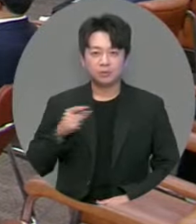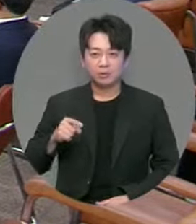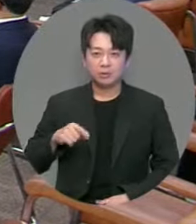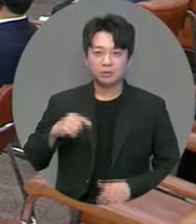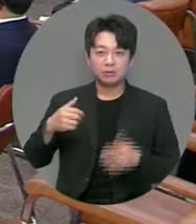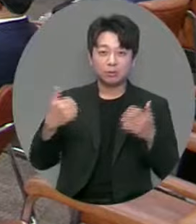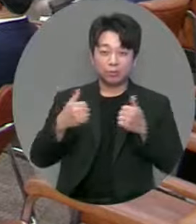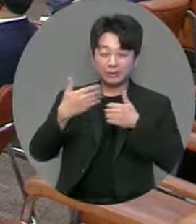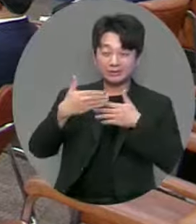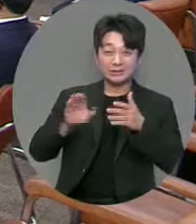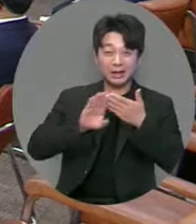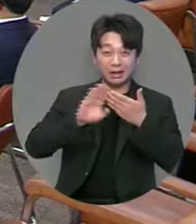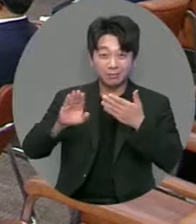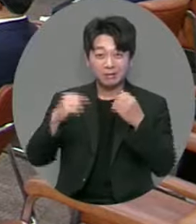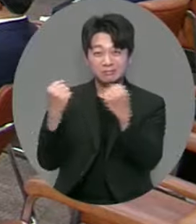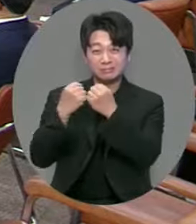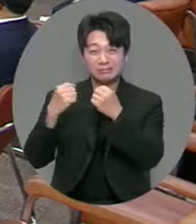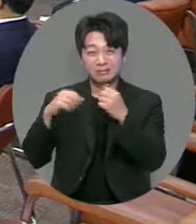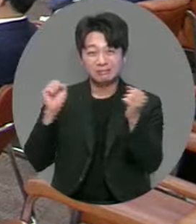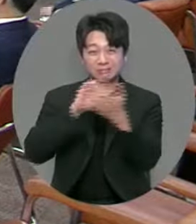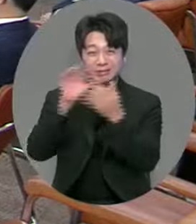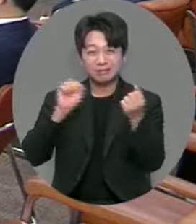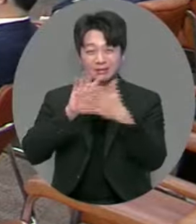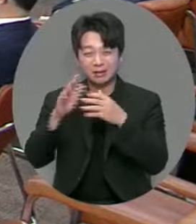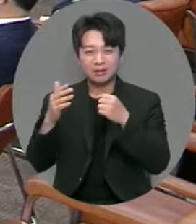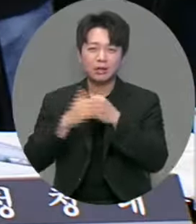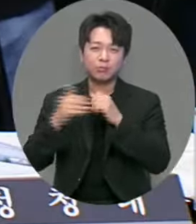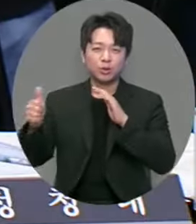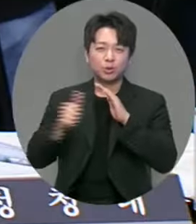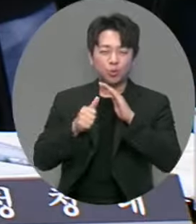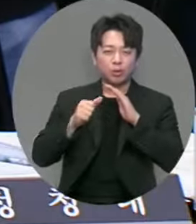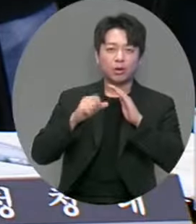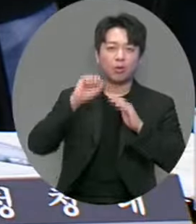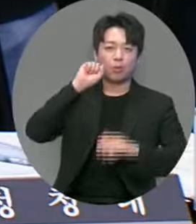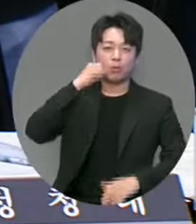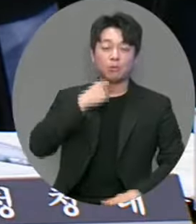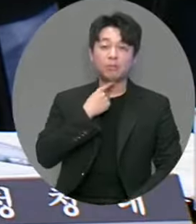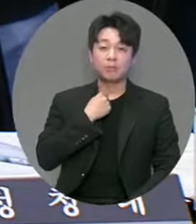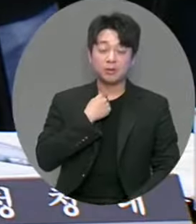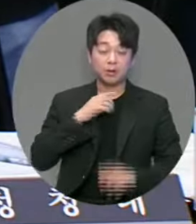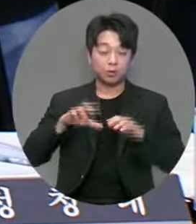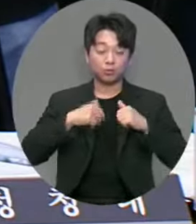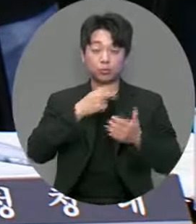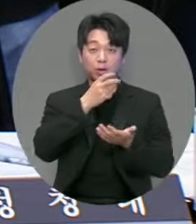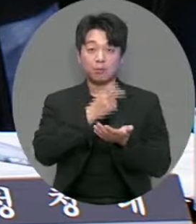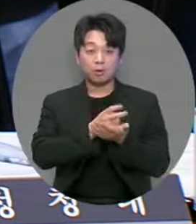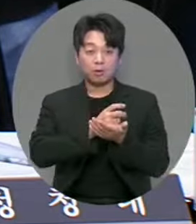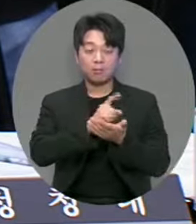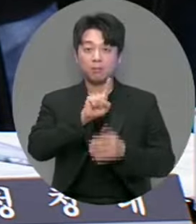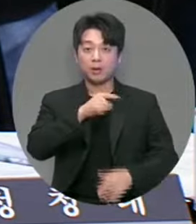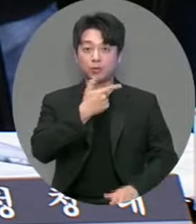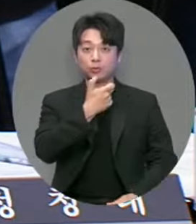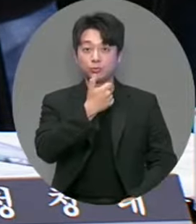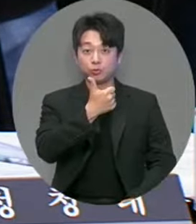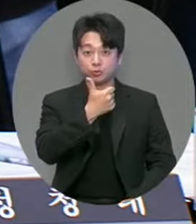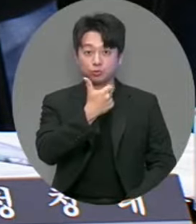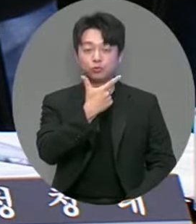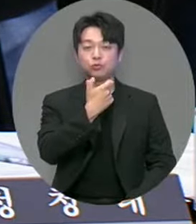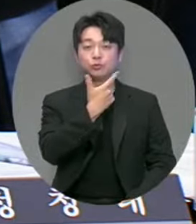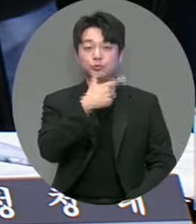굉장히 어려웠습니다. 국회 선진화법 166조는 다중에 의한 위력,